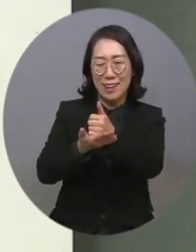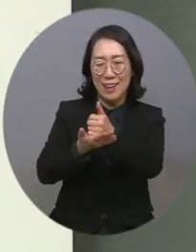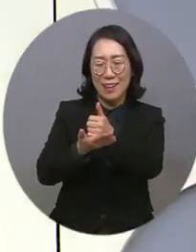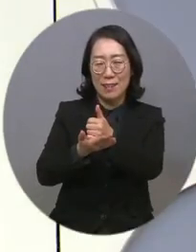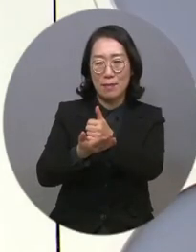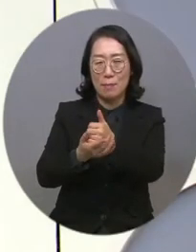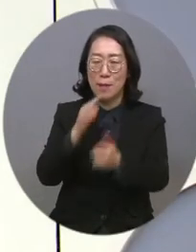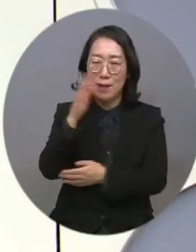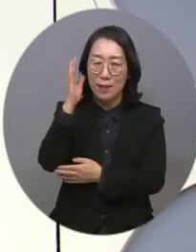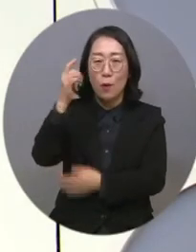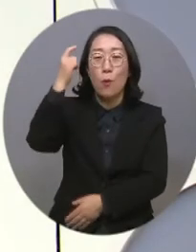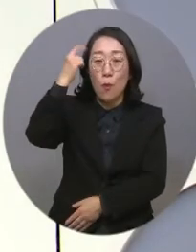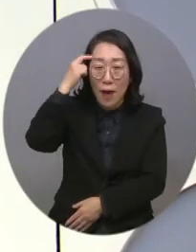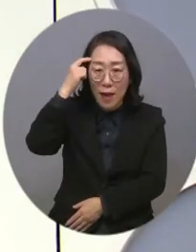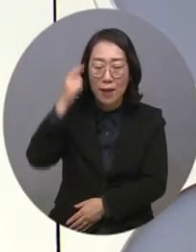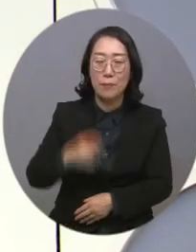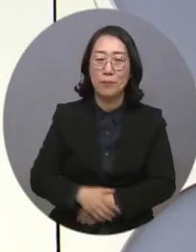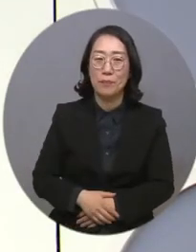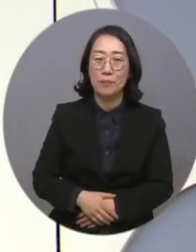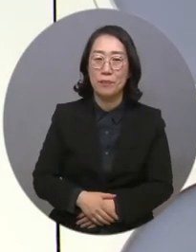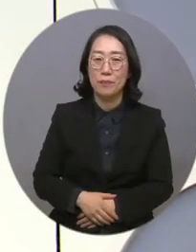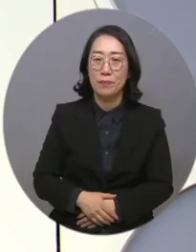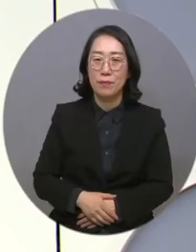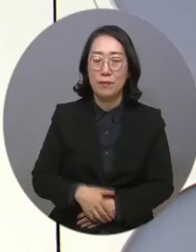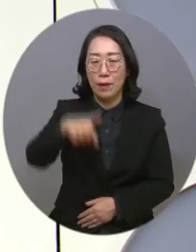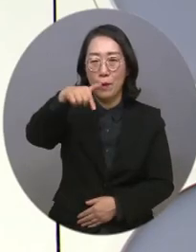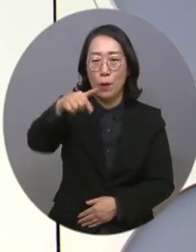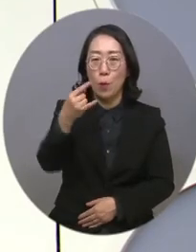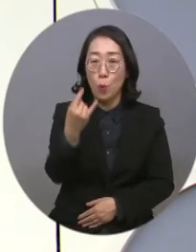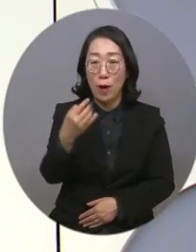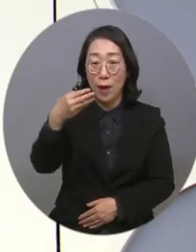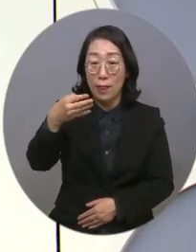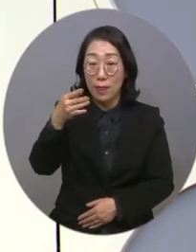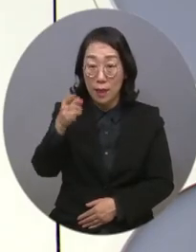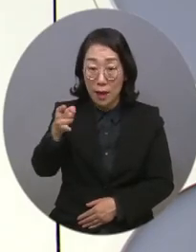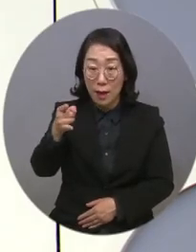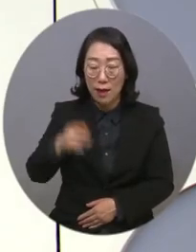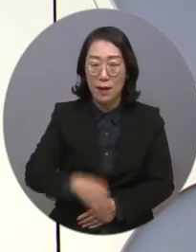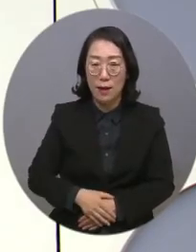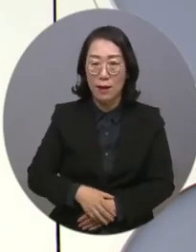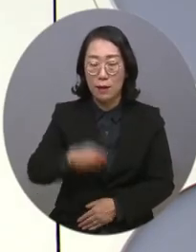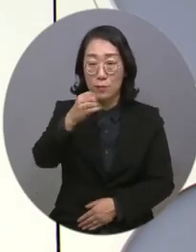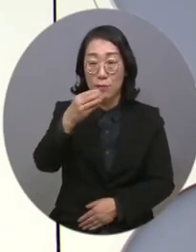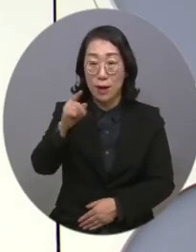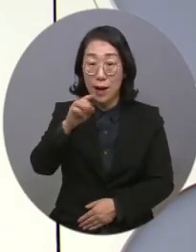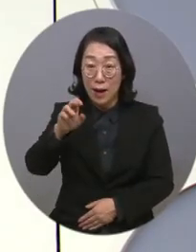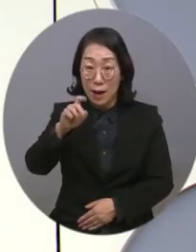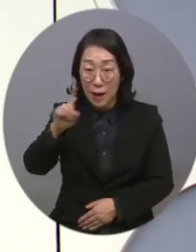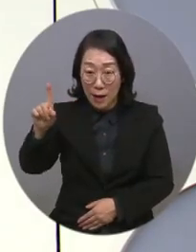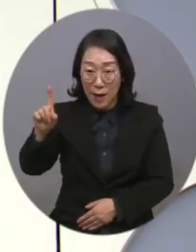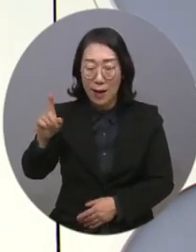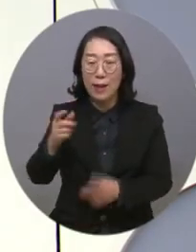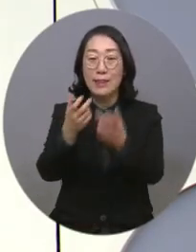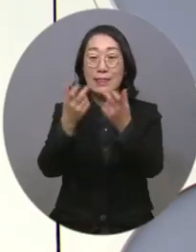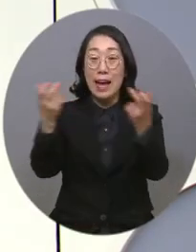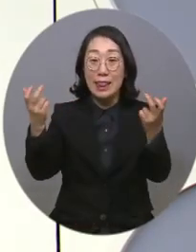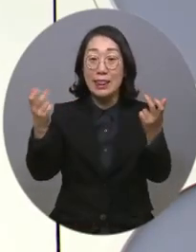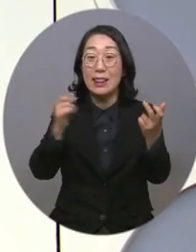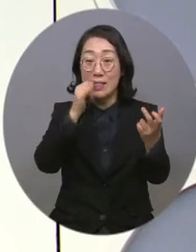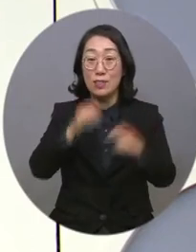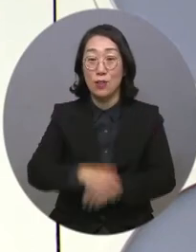그랬습니까? 이 괴테가 그 프라하에 남산이 있는데요. 우리 한국 거지. 맞아요. 그